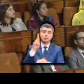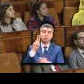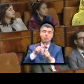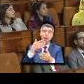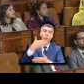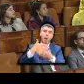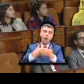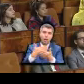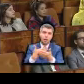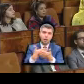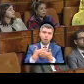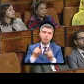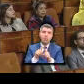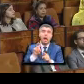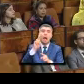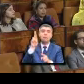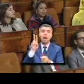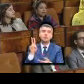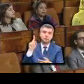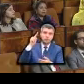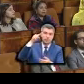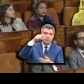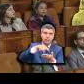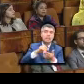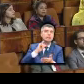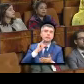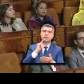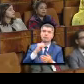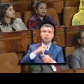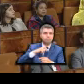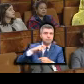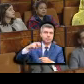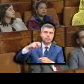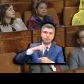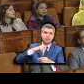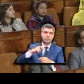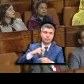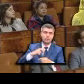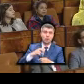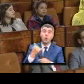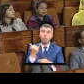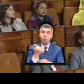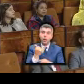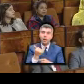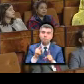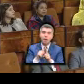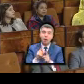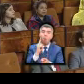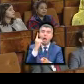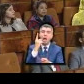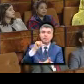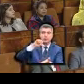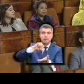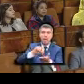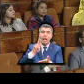يطلع للرباط على حاجة صغيرة اللي كتهم الإدارات اللي كاينة. الأهم والأساسي في الميثاق لا تمركز الإداري كيفاش نقربوا